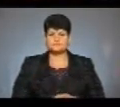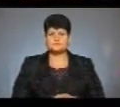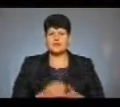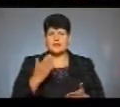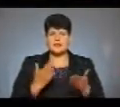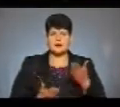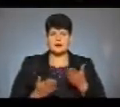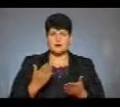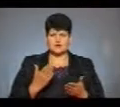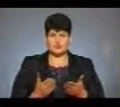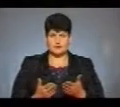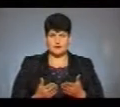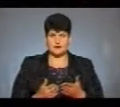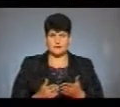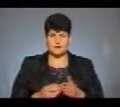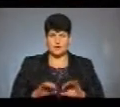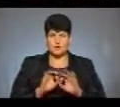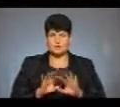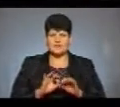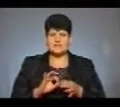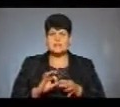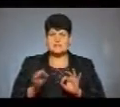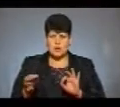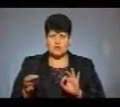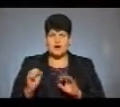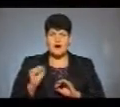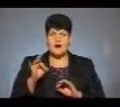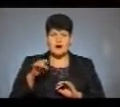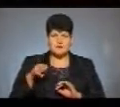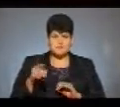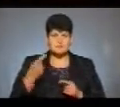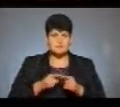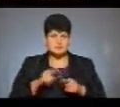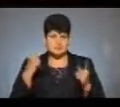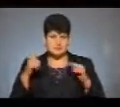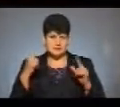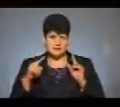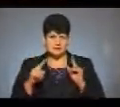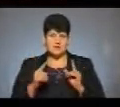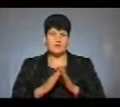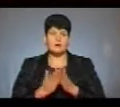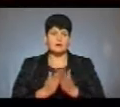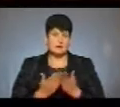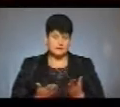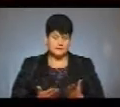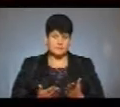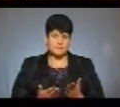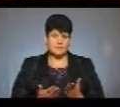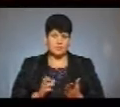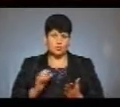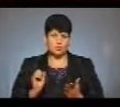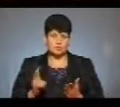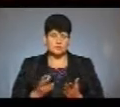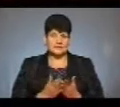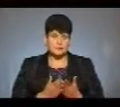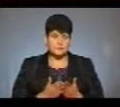Якщо розшифрувати слово, то слово «арт» – це мистецтво, а «бук» – це, звичайно, книга. Якщо, наприклад, взяти